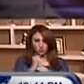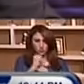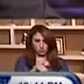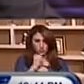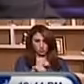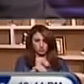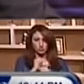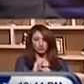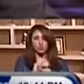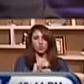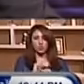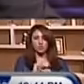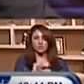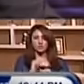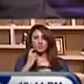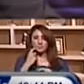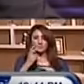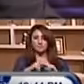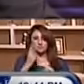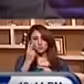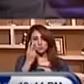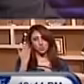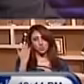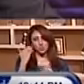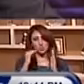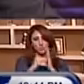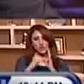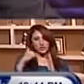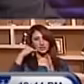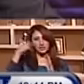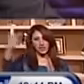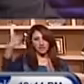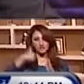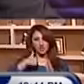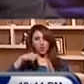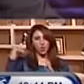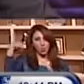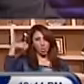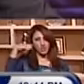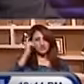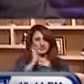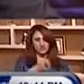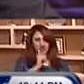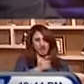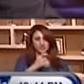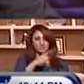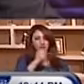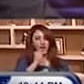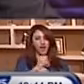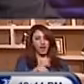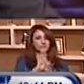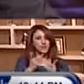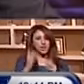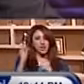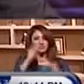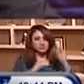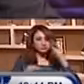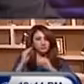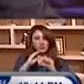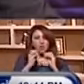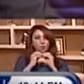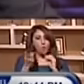لحد ما جه من كذا يوم سيادة الوزير طلب مني تقارير عملنا ايه في الاستراتيجية في الوزارة